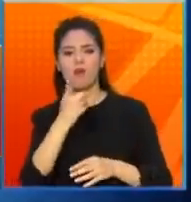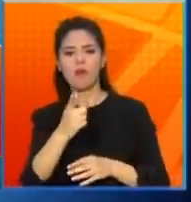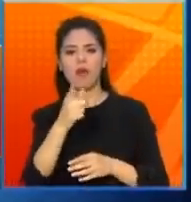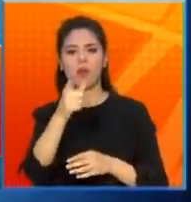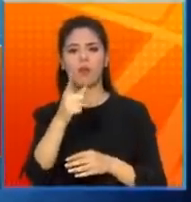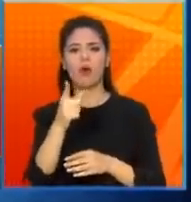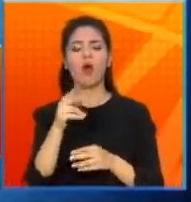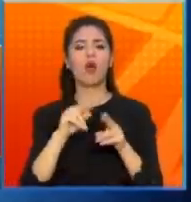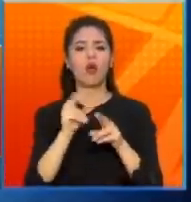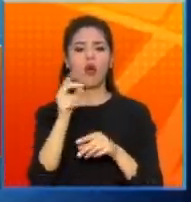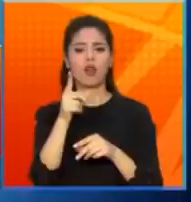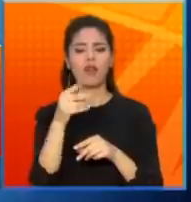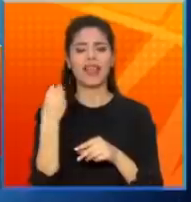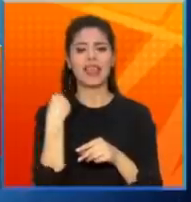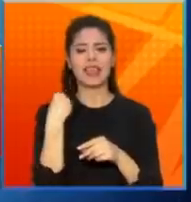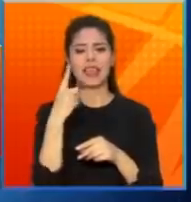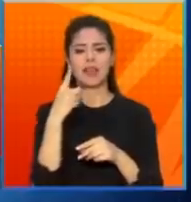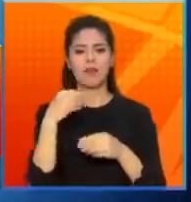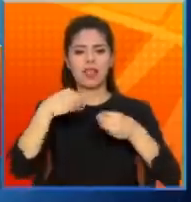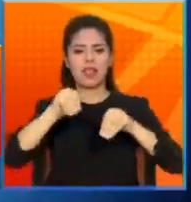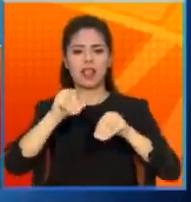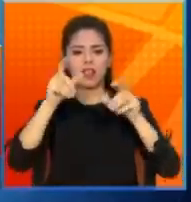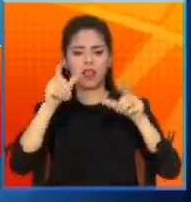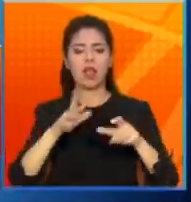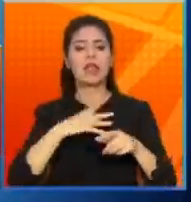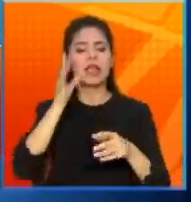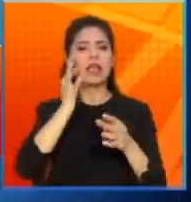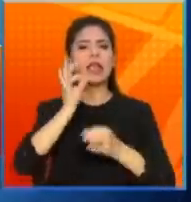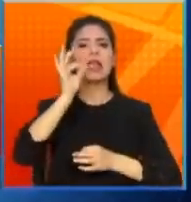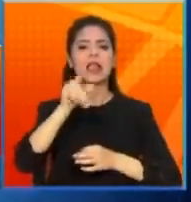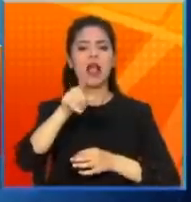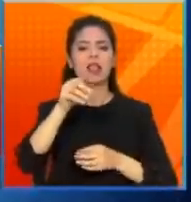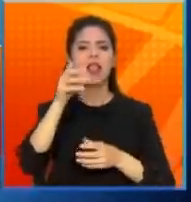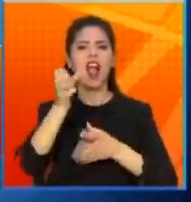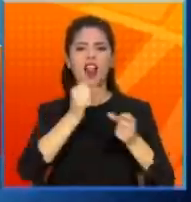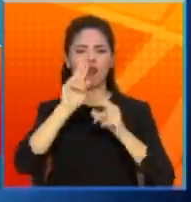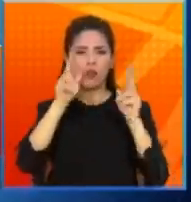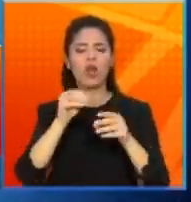yeni satış yöntemleri geliştirdi. İşte bu mini mağazada insanların yerine bir robot çalışıyor.